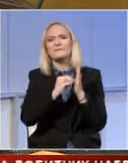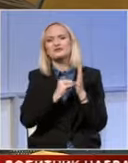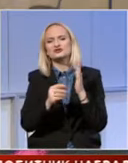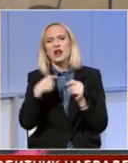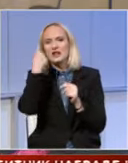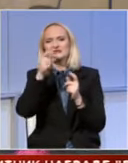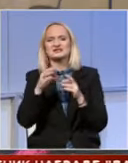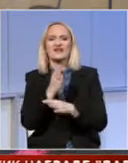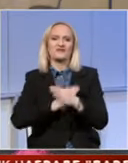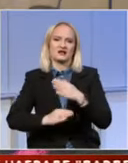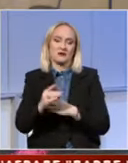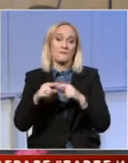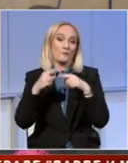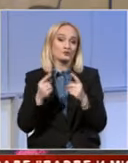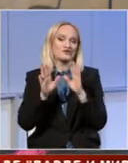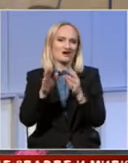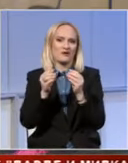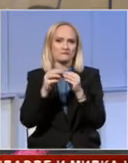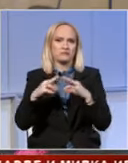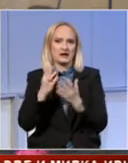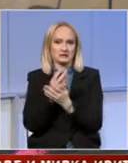invaliditetom. Postojanje takve baze